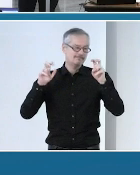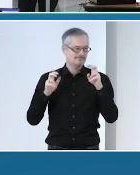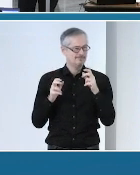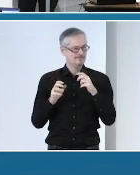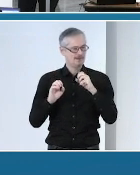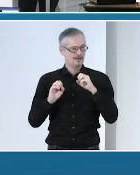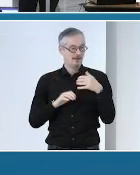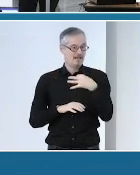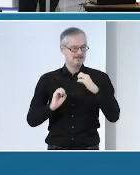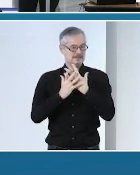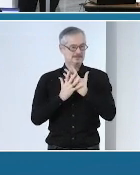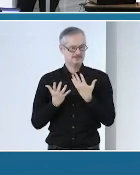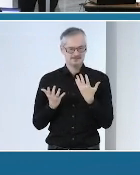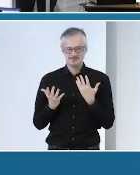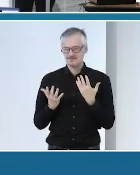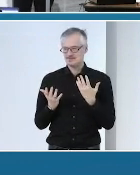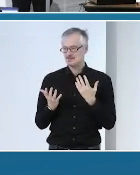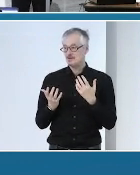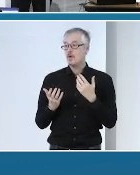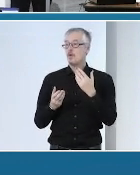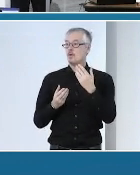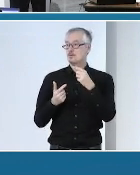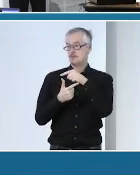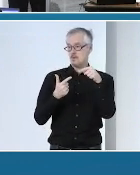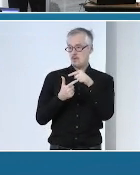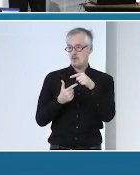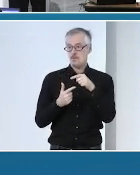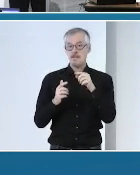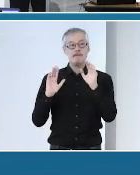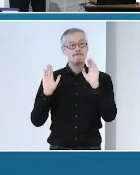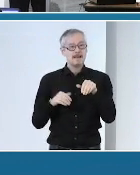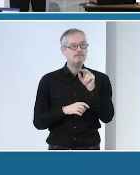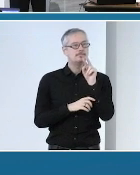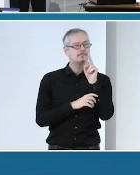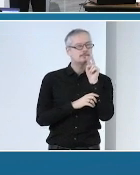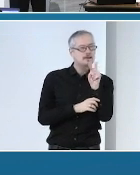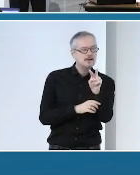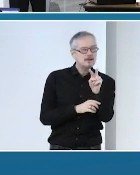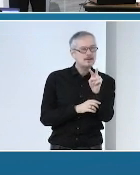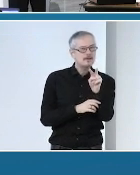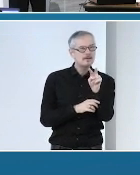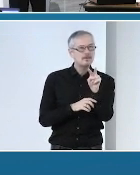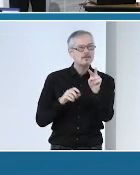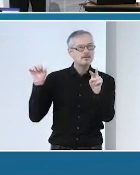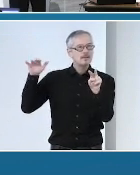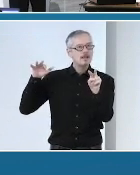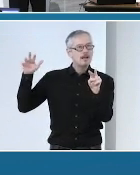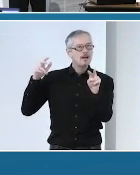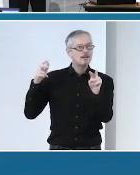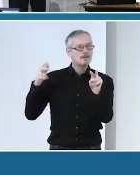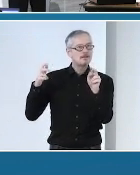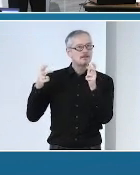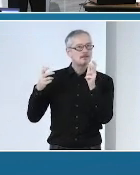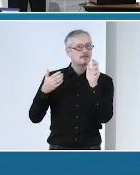vestibulo-spinal et colique en l'occurrence me permet de continuer à regarder la dame même si ma tête